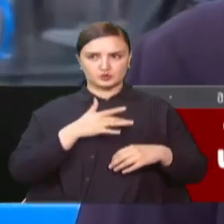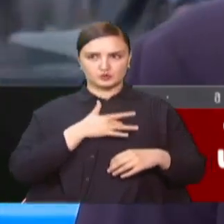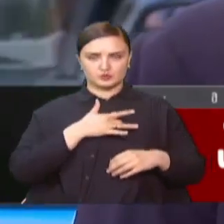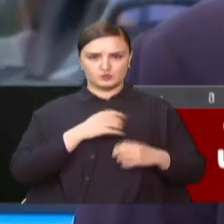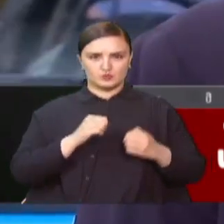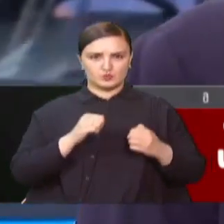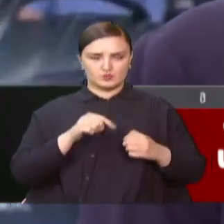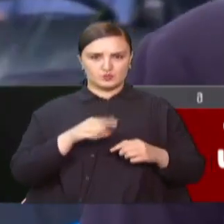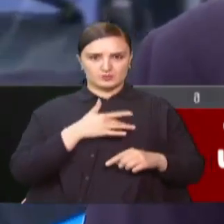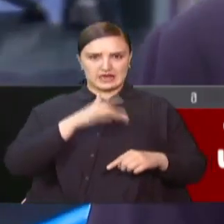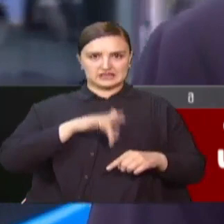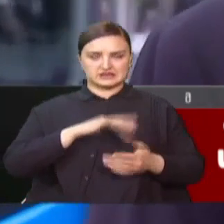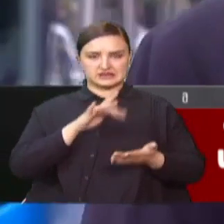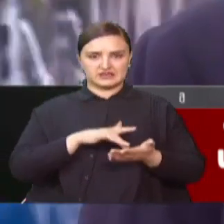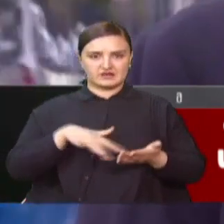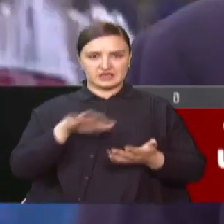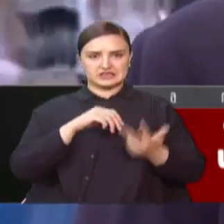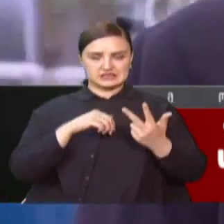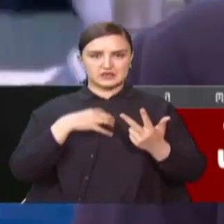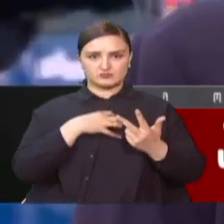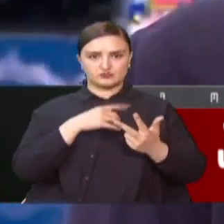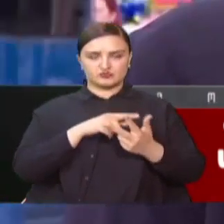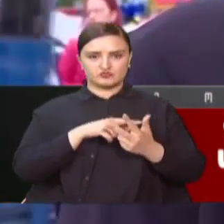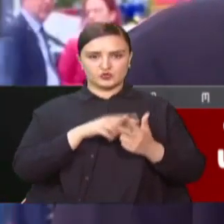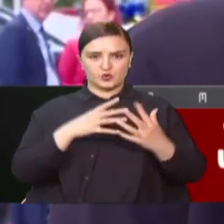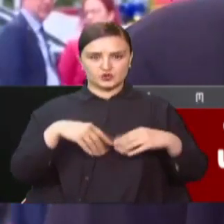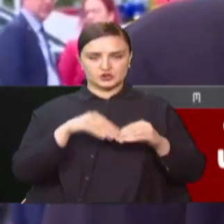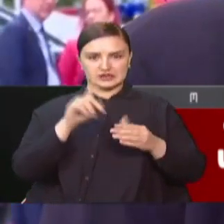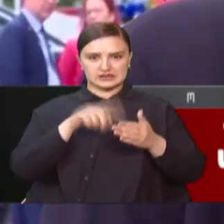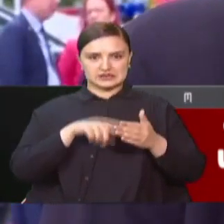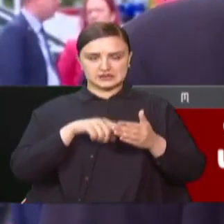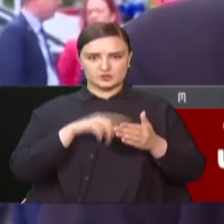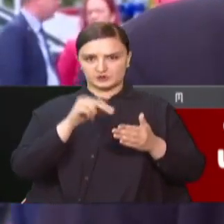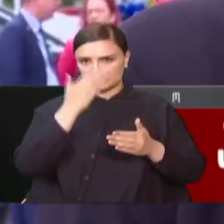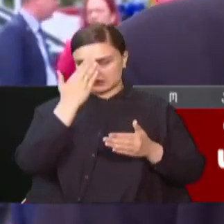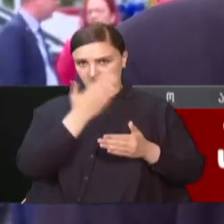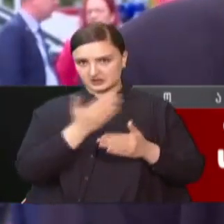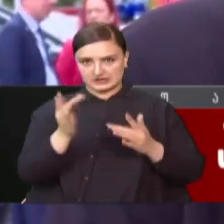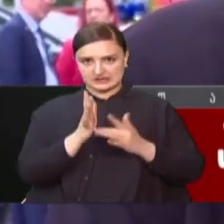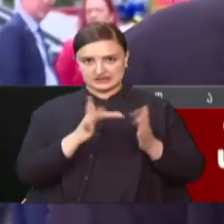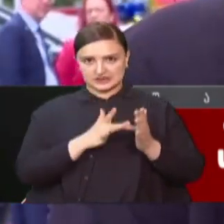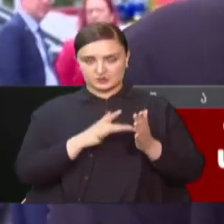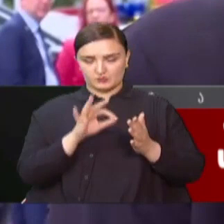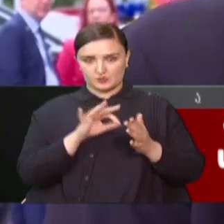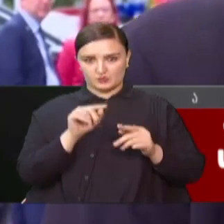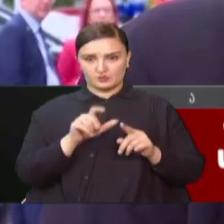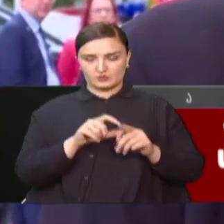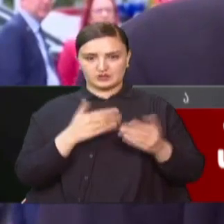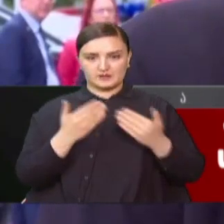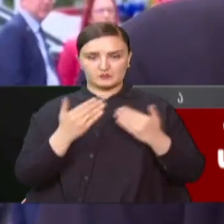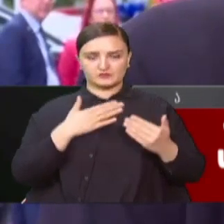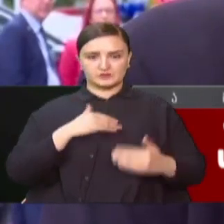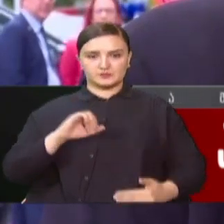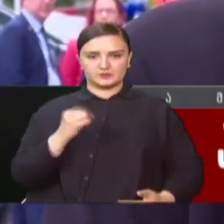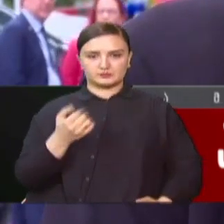სამ მნიშვნელოვან ღირებულებას ეფუძნება: ოჯახი, ქრისტიანობა და ჩვენიერი. Ვფიქრობ, სწორედ ამ დამოკიდებულებით აიხსნება ჩვენი